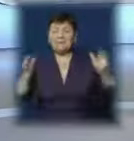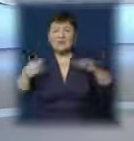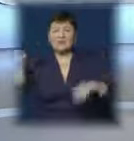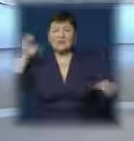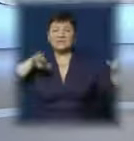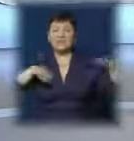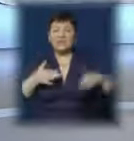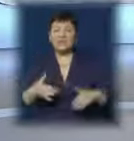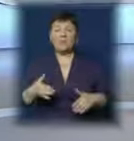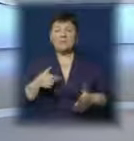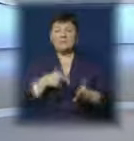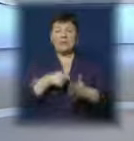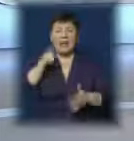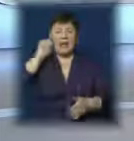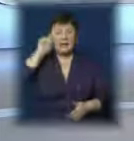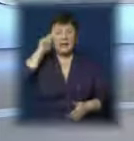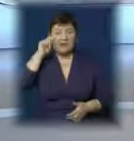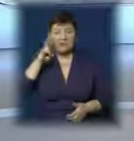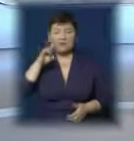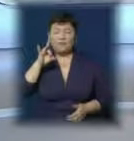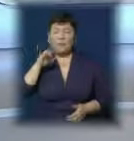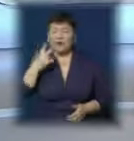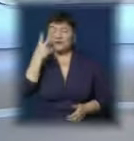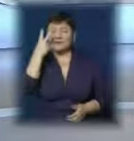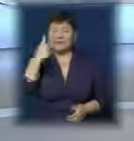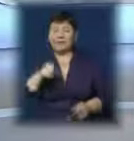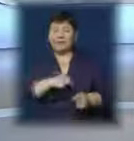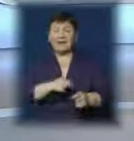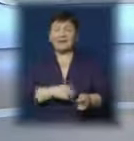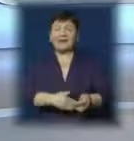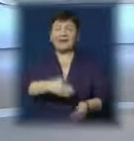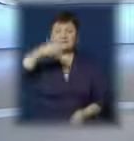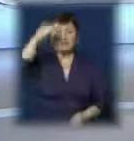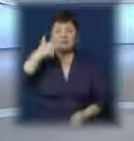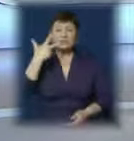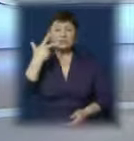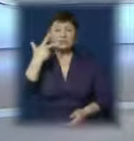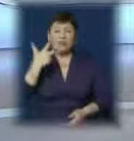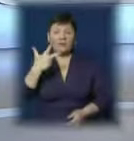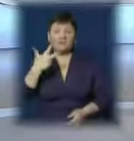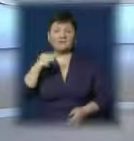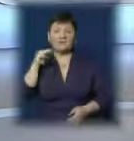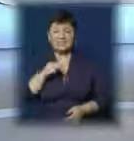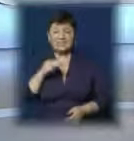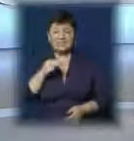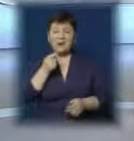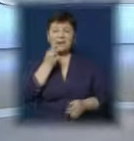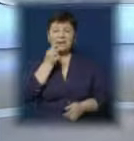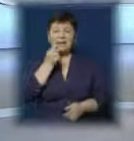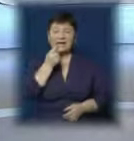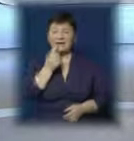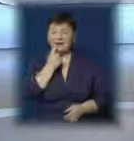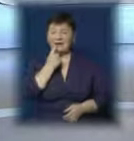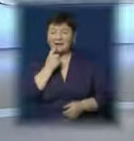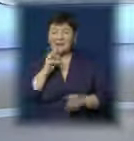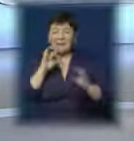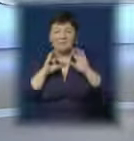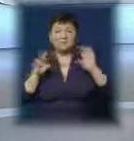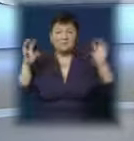містечку Тячів. Великоднє яйце заввишки 2 метри, викладене з 3000 маленьких писанок. Ексклюзивний символ